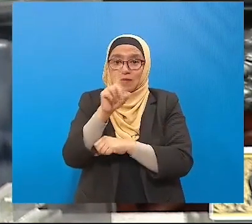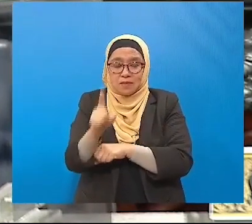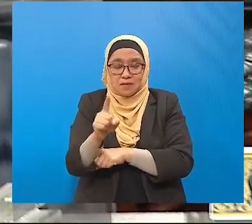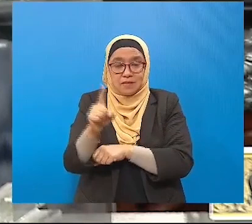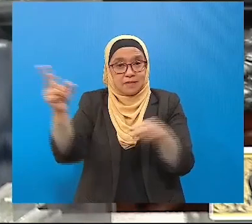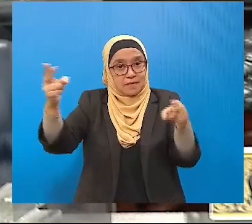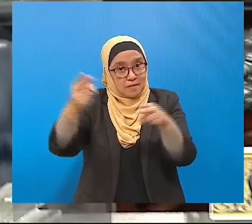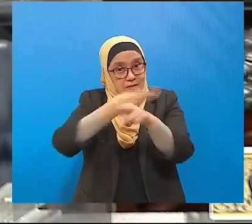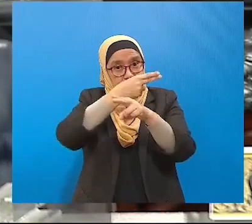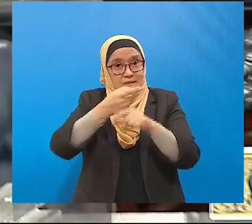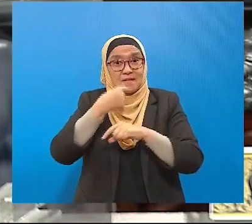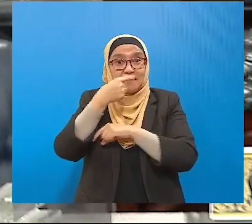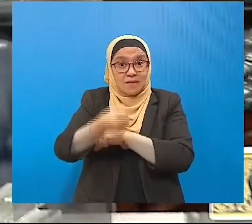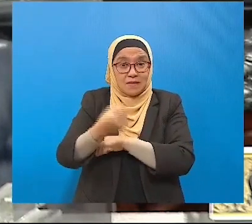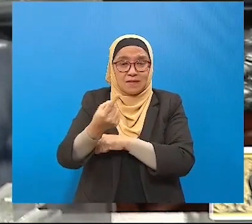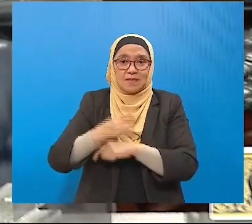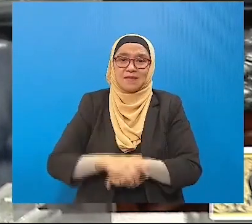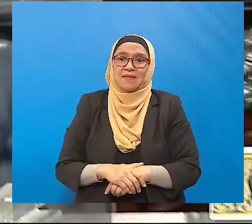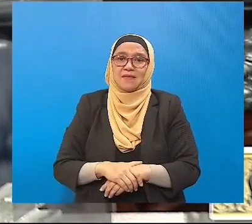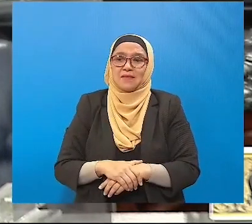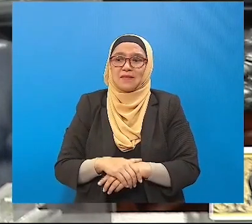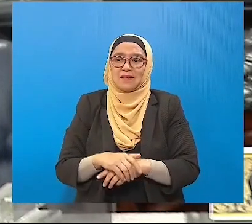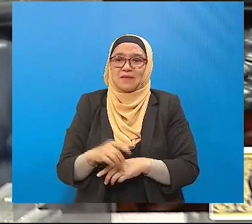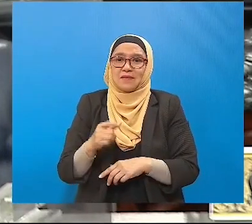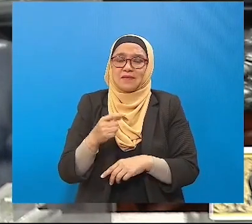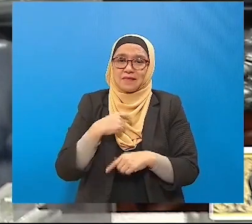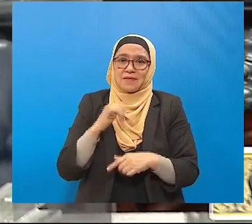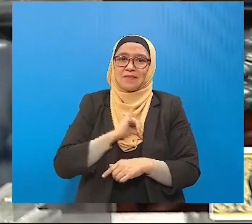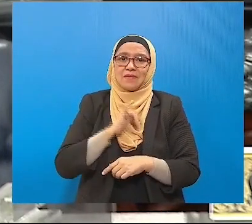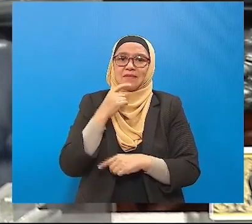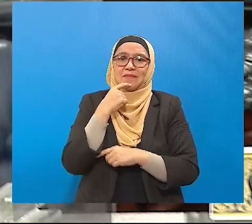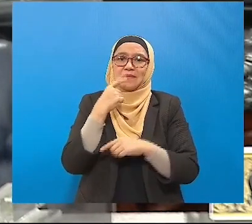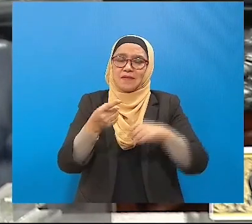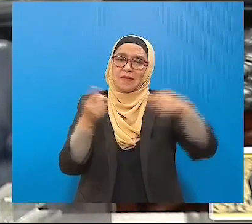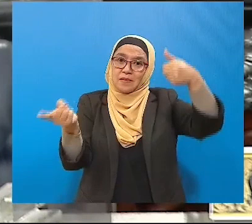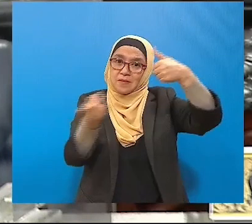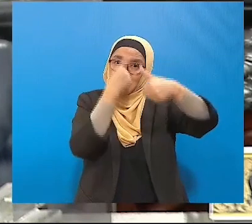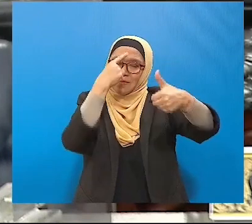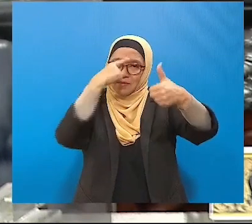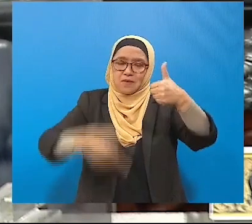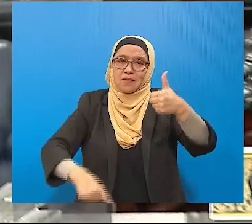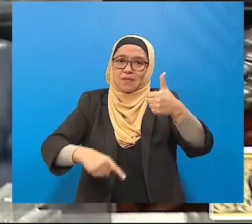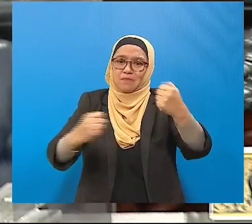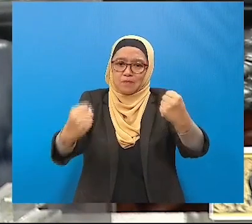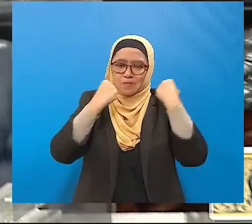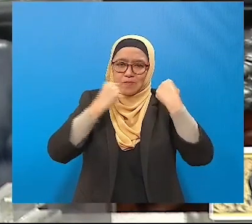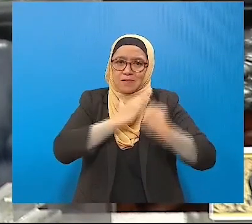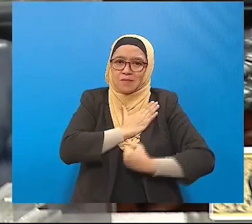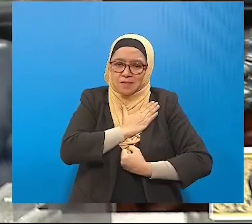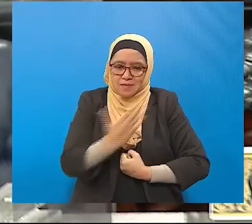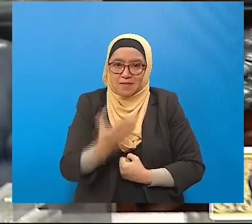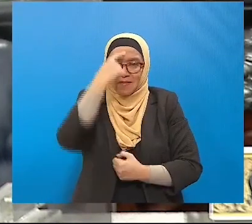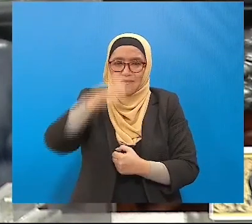secara ringkasnya menyebutkan, saya sebutkan di sini, soal pertama, mengukuhkan komitmen dan sokongan